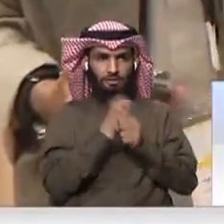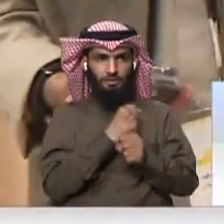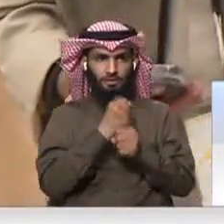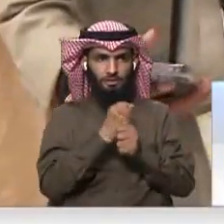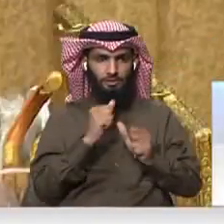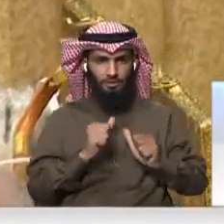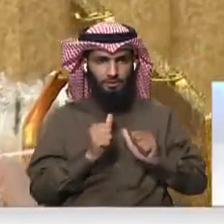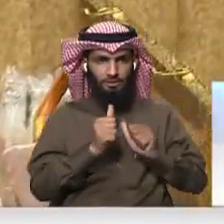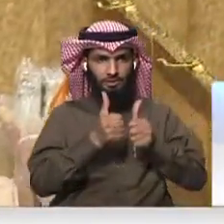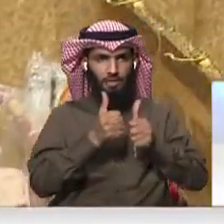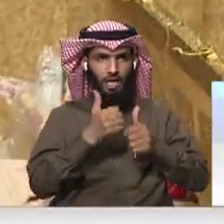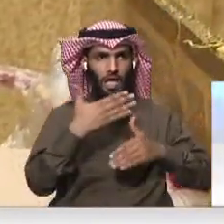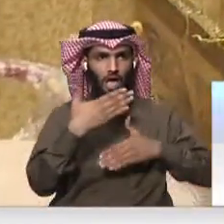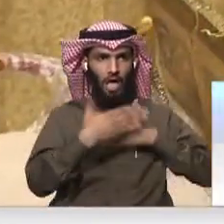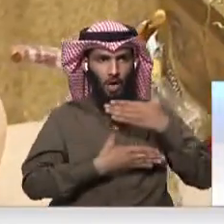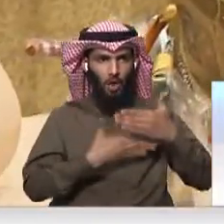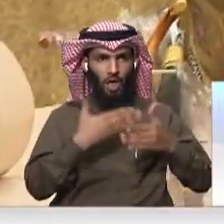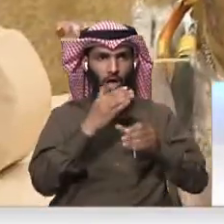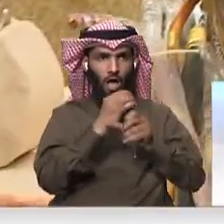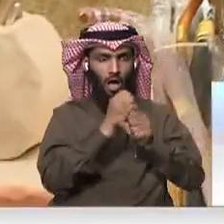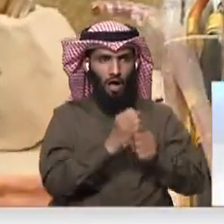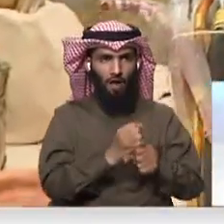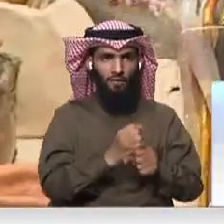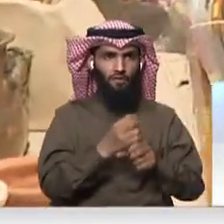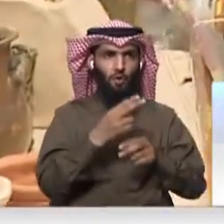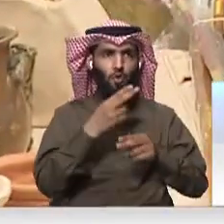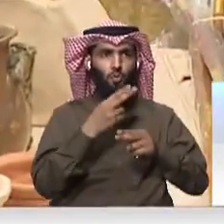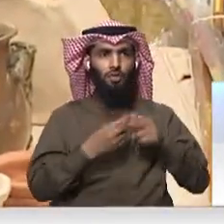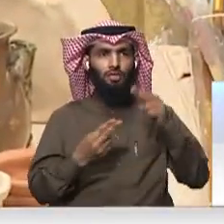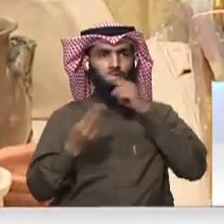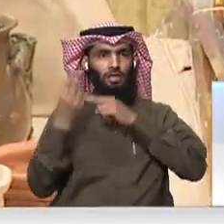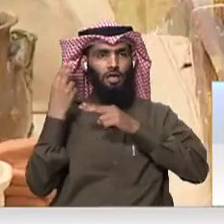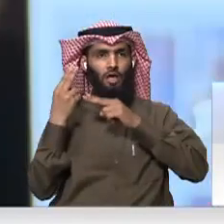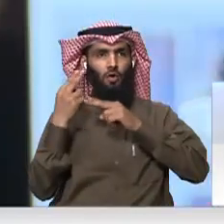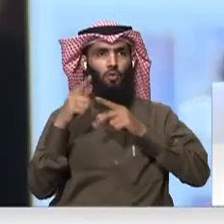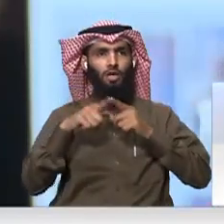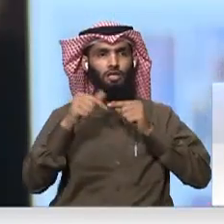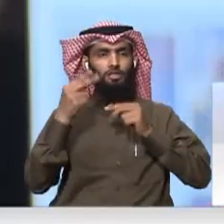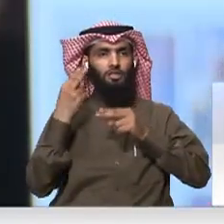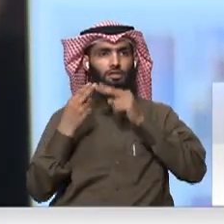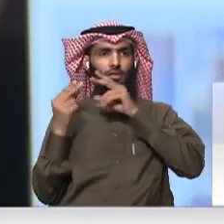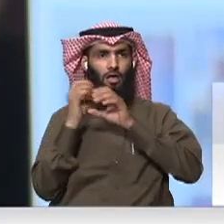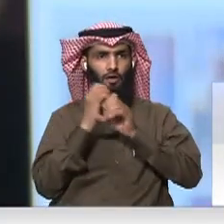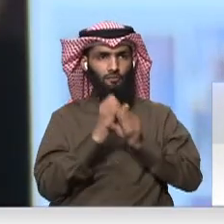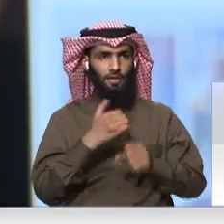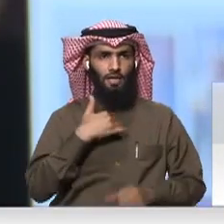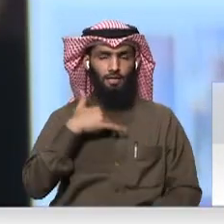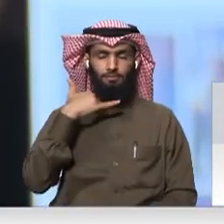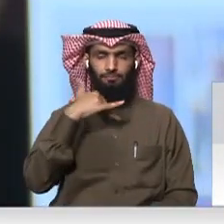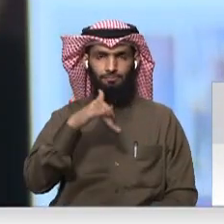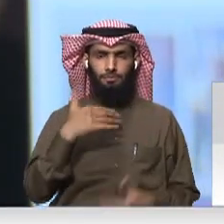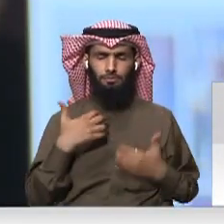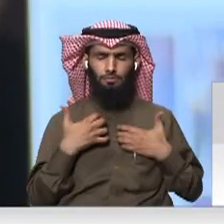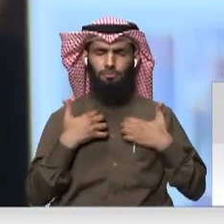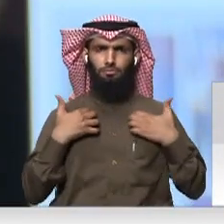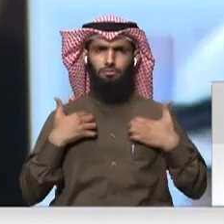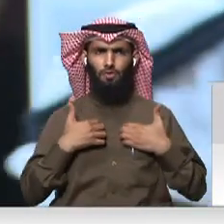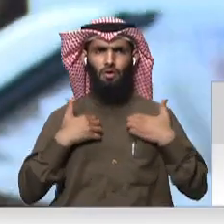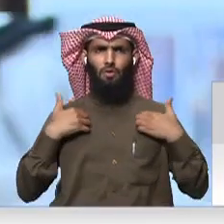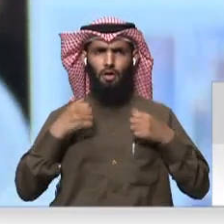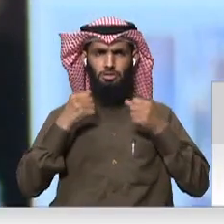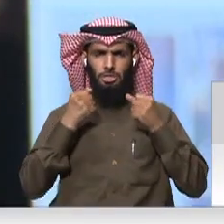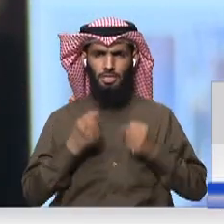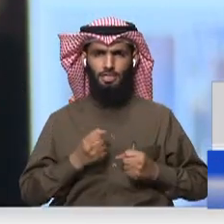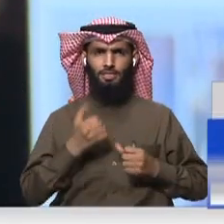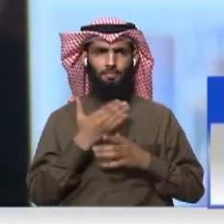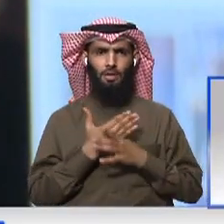الحفاظ على التراث الكويتي والخليجي الأصيل. اليوم أنا سعيد جدا أني أكون